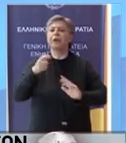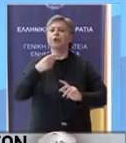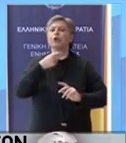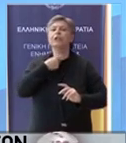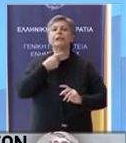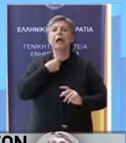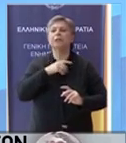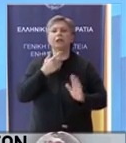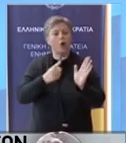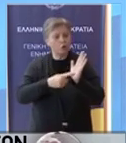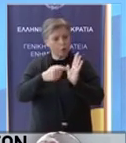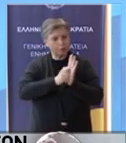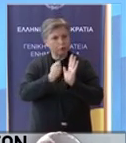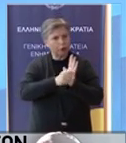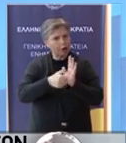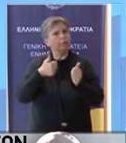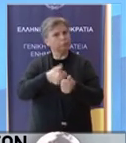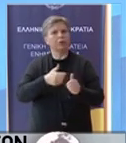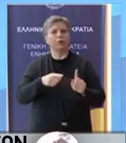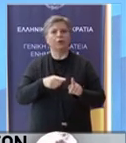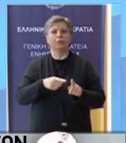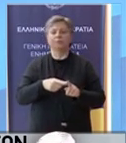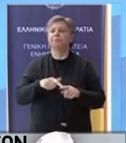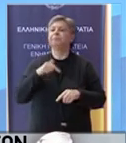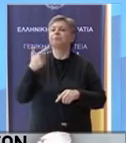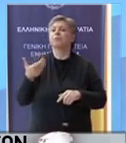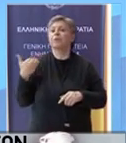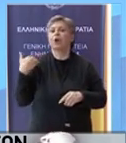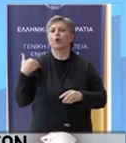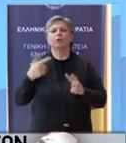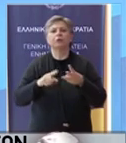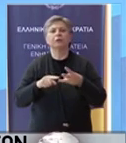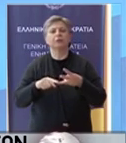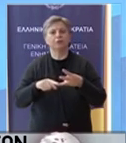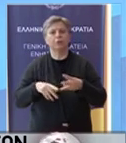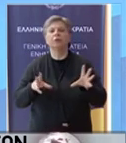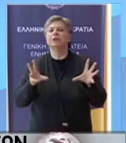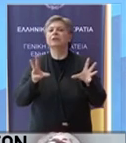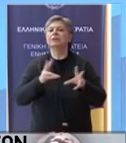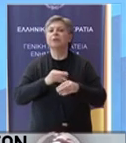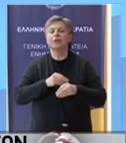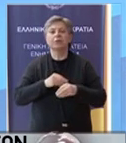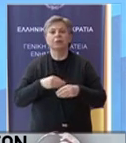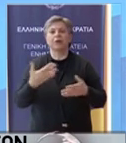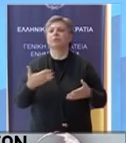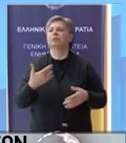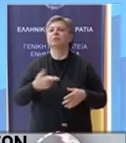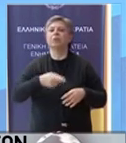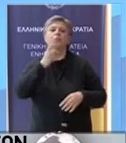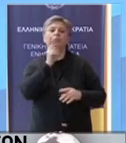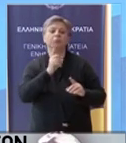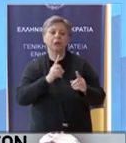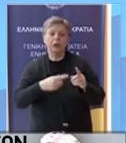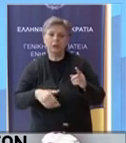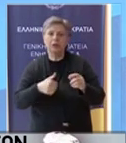κατά νόμο ενέργειες. Σε ό,τι αφορά το τρίτο σκέλος του ερωτήματός σας, δηλαδή το ζήτημα των κριτηρίων για